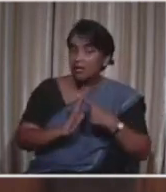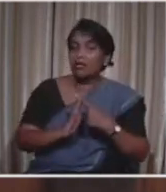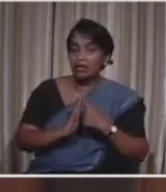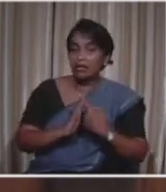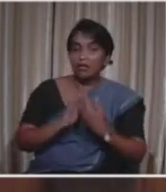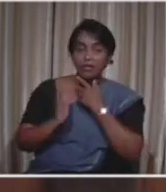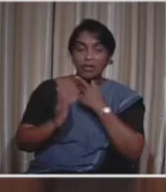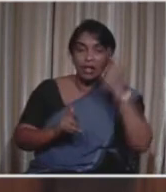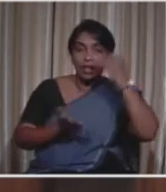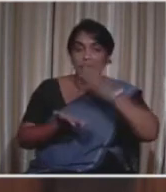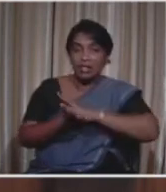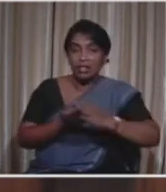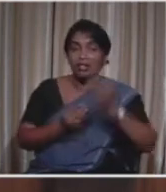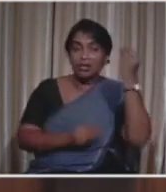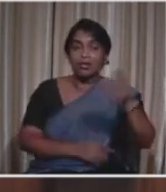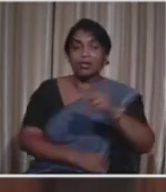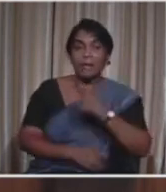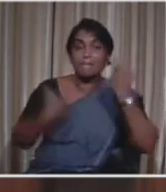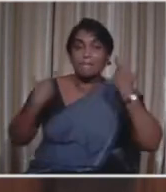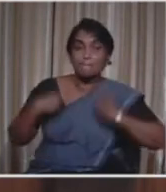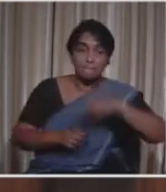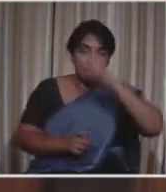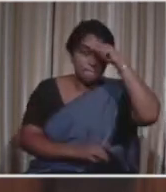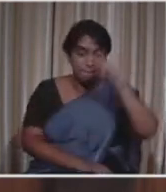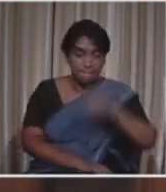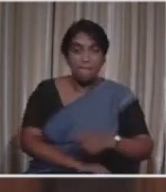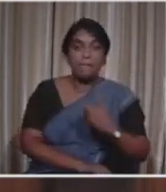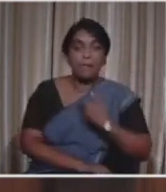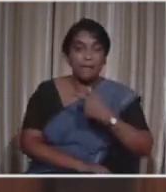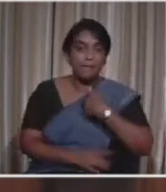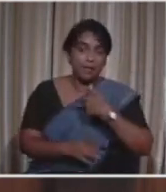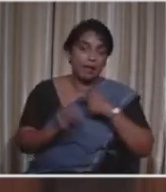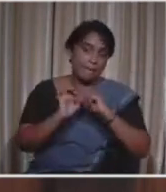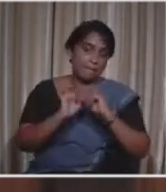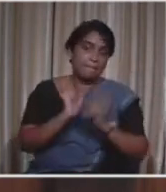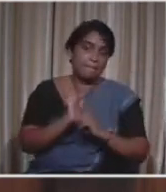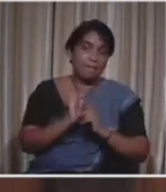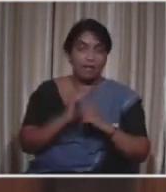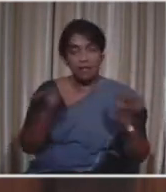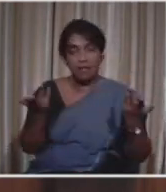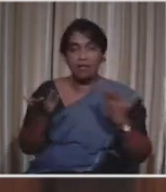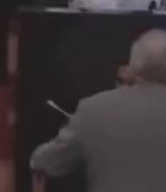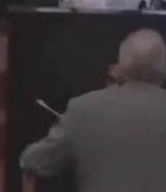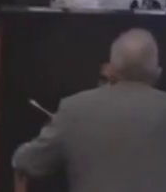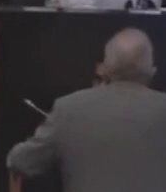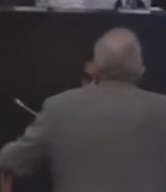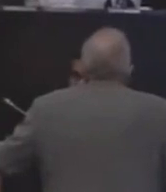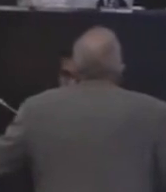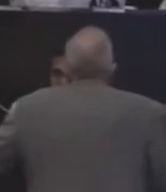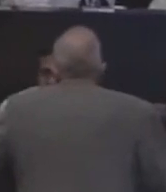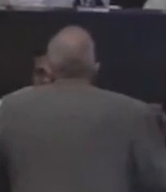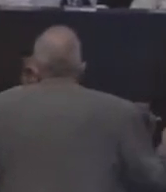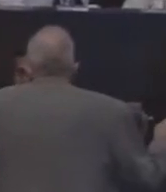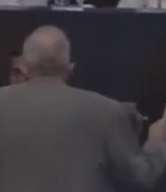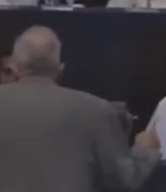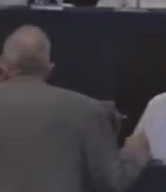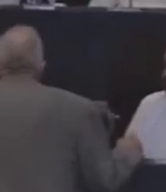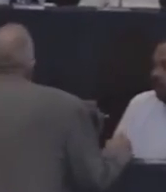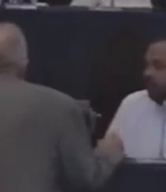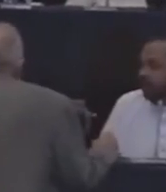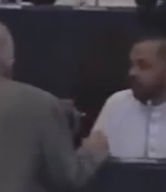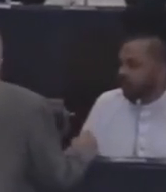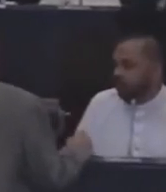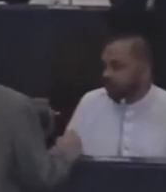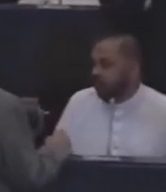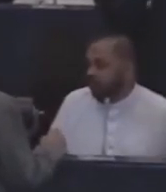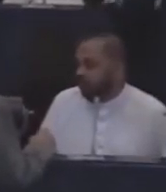තාර ගෙනාපු මිනිස්සයා ගිහිල්ලා කියනවලු මහින්ද මහත්තයාට මහත්තයා මගේ බිලට සල්ලි නැති වෙයි ඒක නිසා ඔබතුමා අයින් වෙන්න අද උදේ අපි දැක්කා ගරු හිටපු